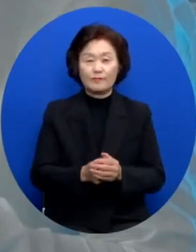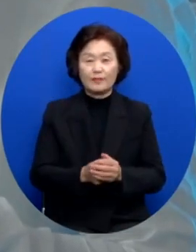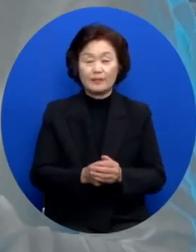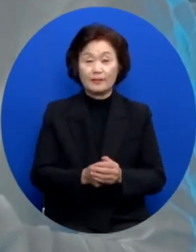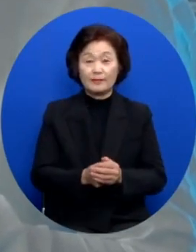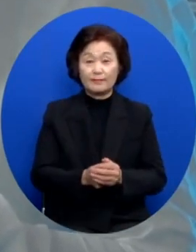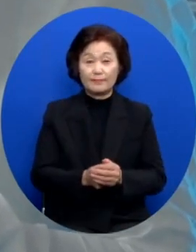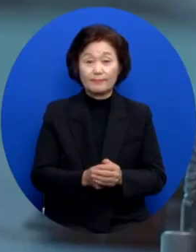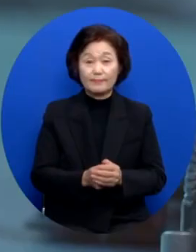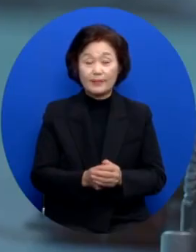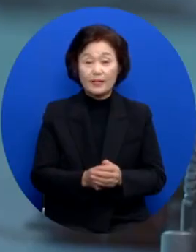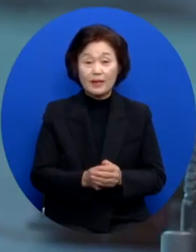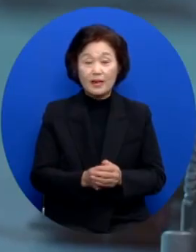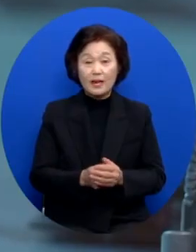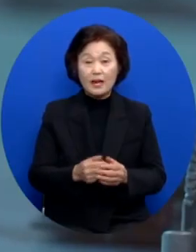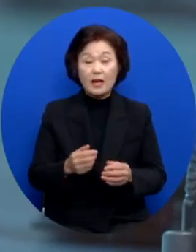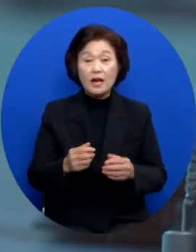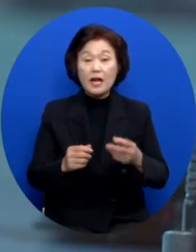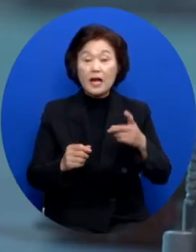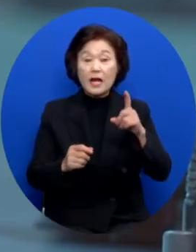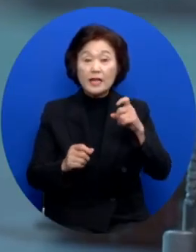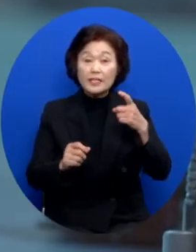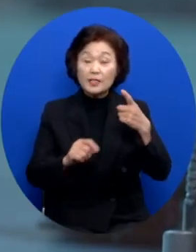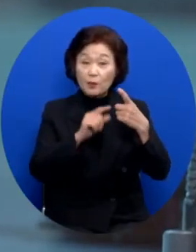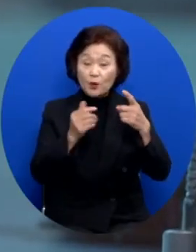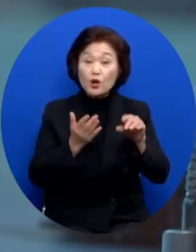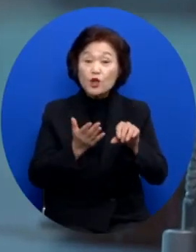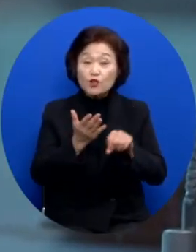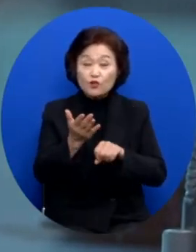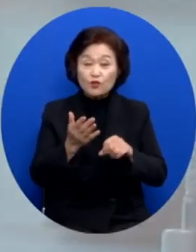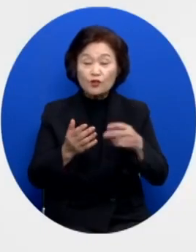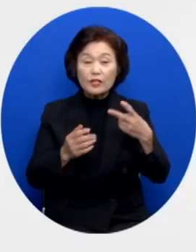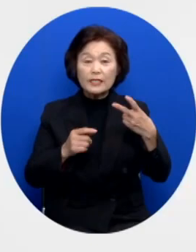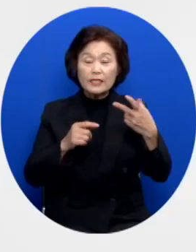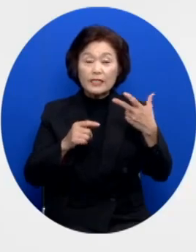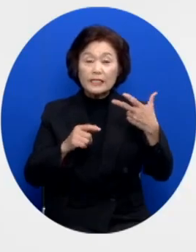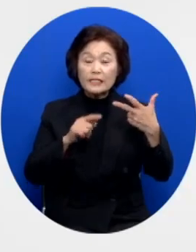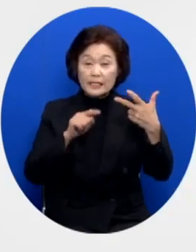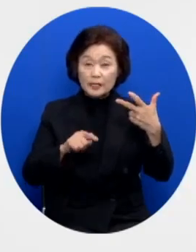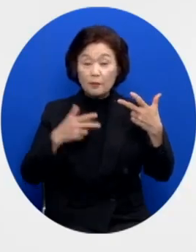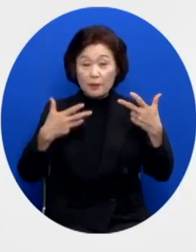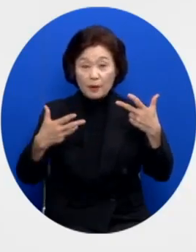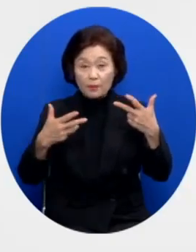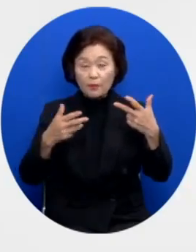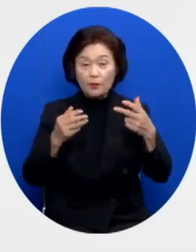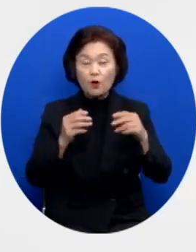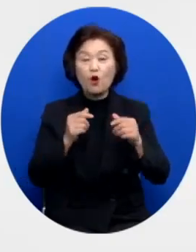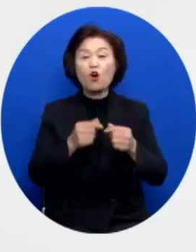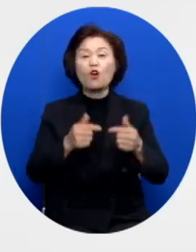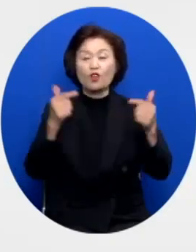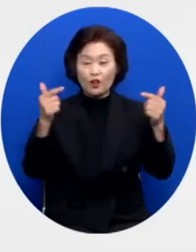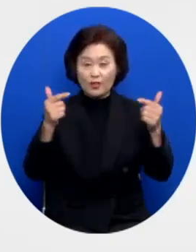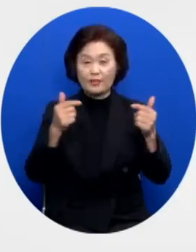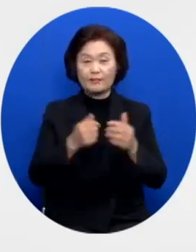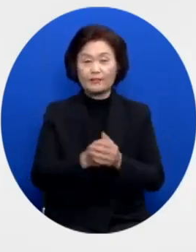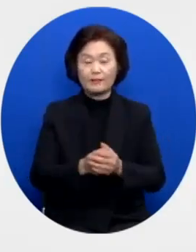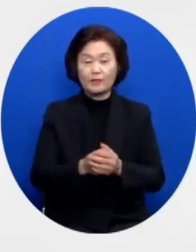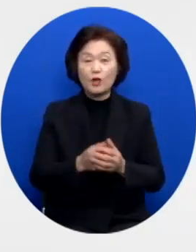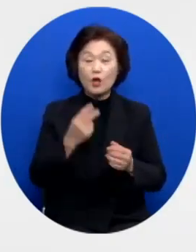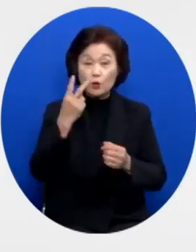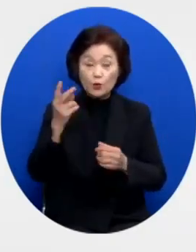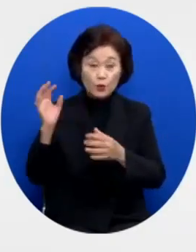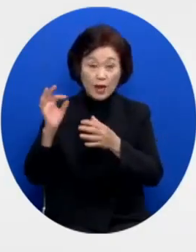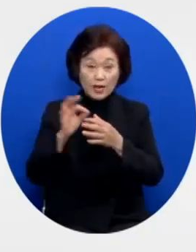산업통상자원부에 따르면 지난달 수출은 지난해보다 7.8% 증가한 약 72조 6천억 원으로 두 달